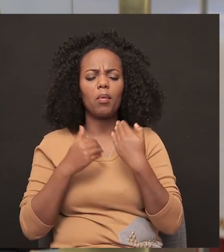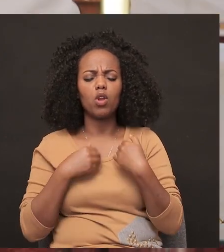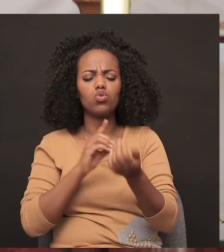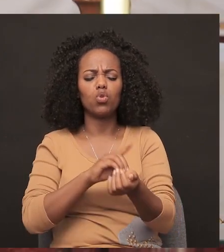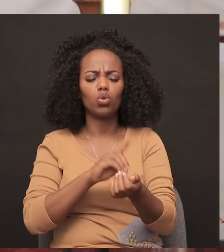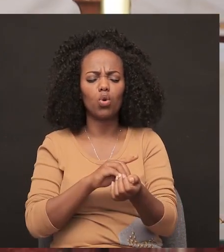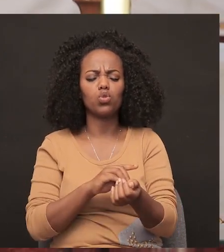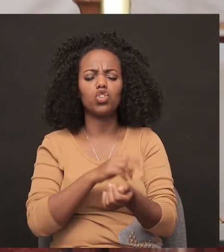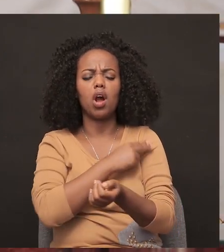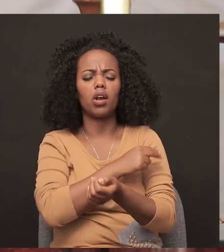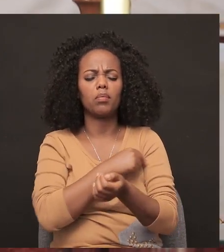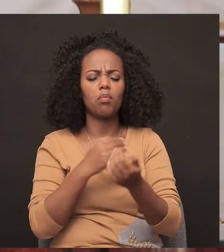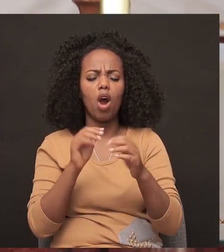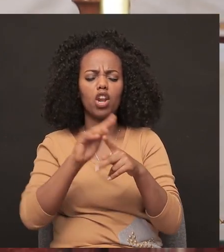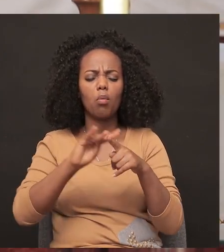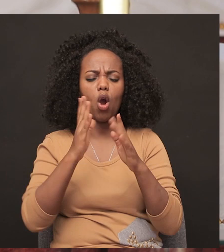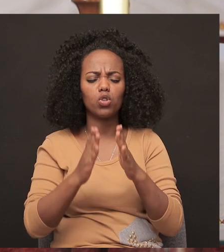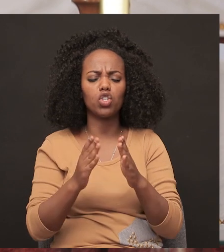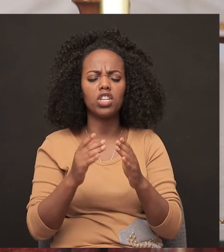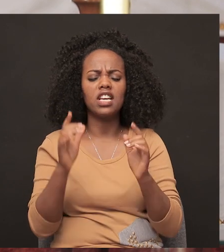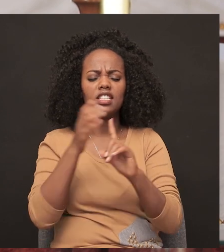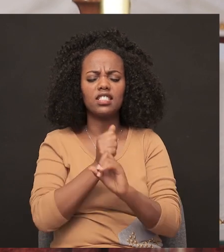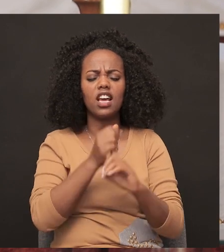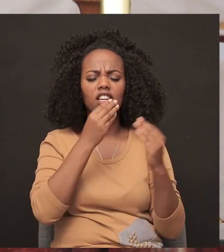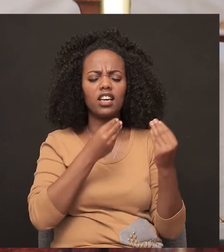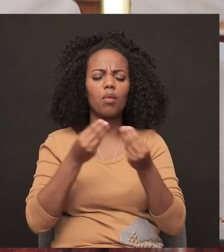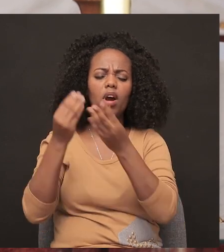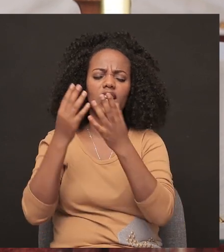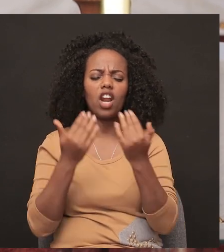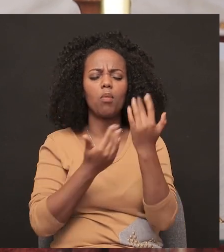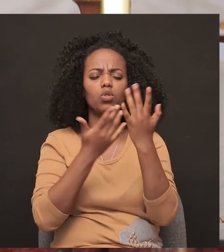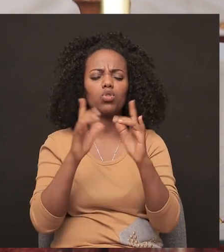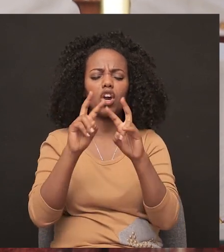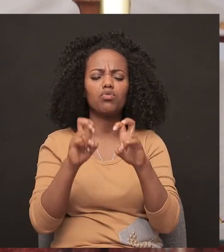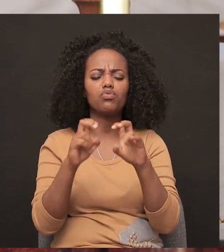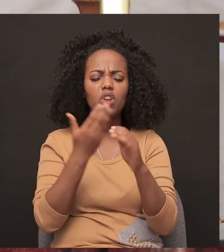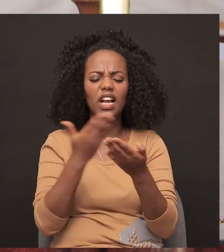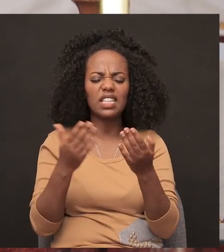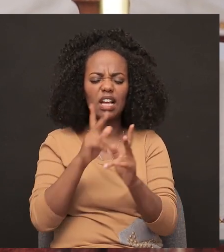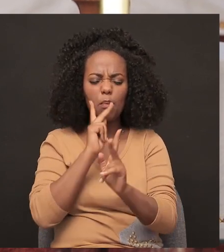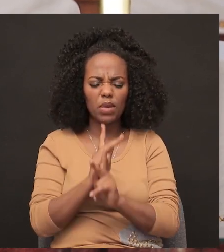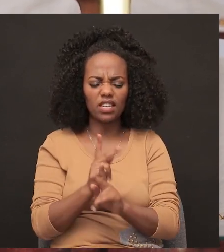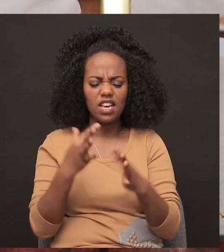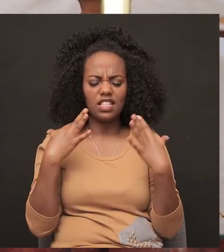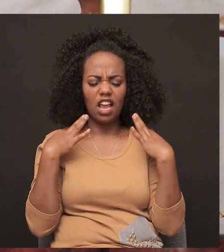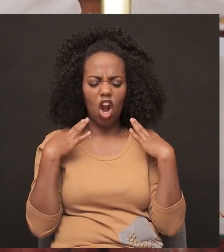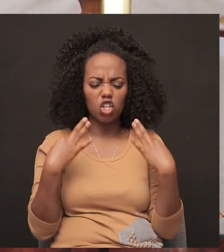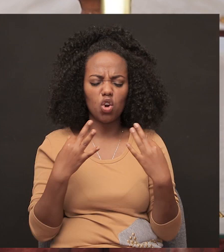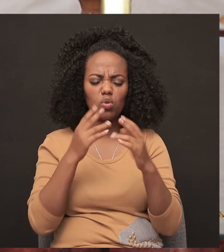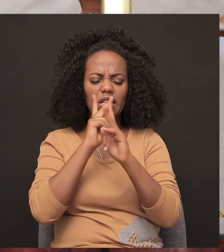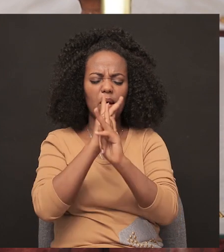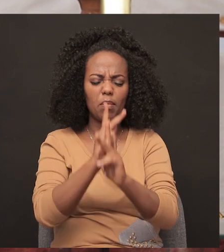ይዘን በታላቁ ዙፋን ፊትን ቀርባለን አቤቱ ከክፉ ነገር ጠብቃቸው ጤናቸውን